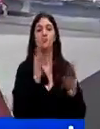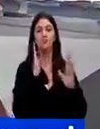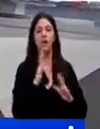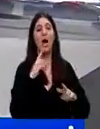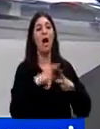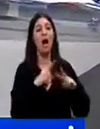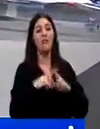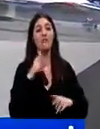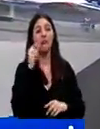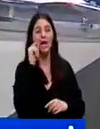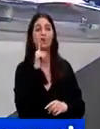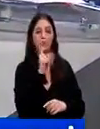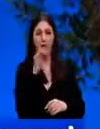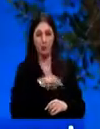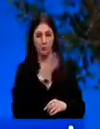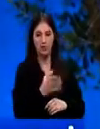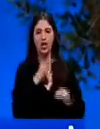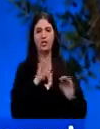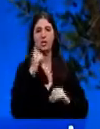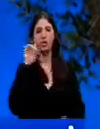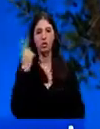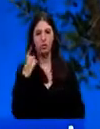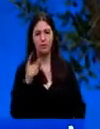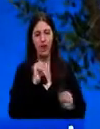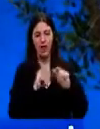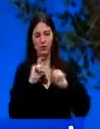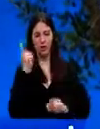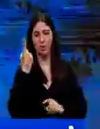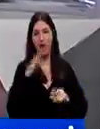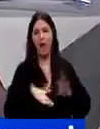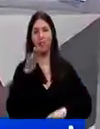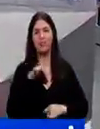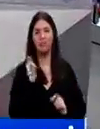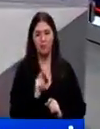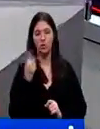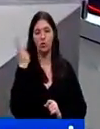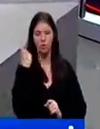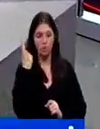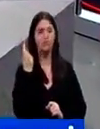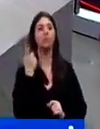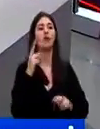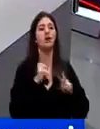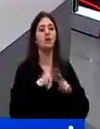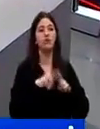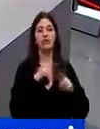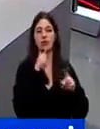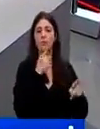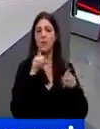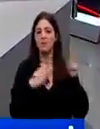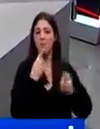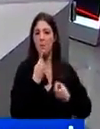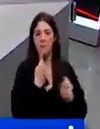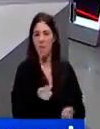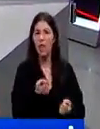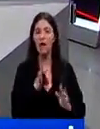Akif Hamza Çebi'ye soralım. Şimdi hükümet, ekonomi yönetimi bir hamleler yaptı. Dün Yavuz Yılmaz da bir takım iddialar ortaya koydu